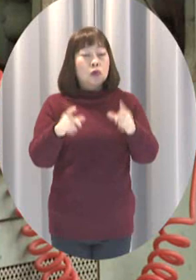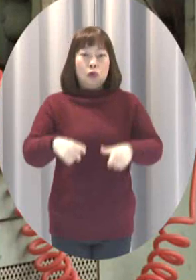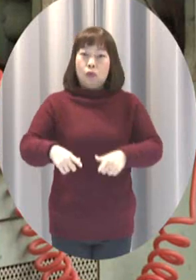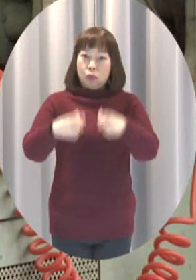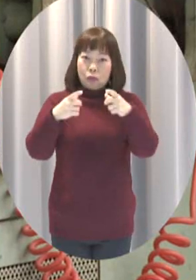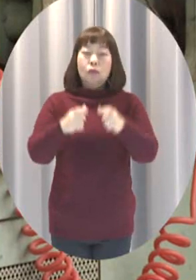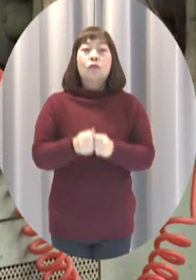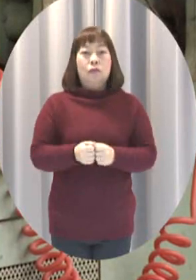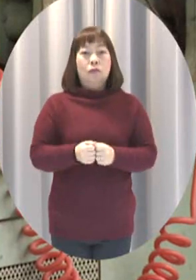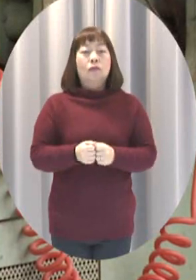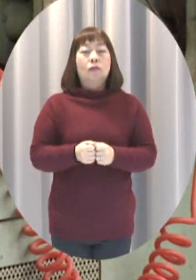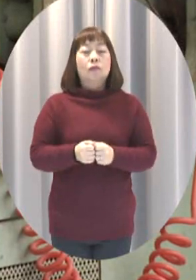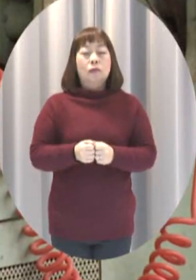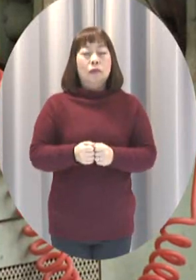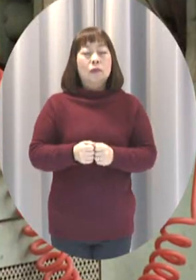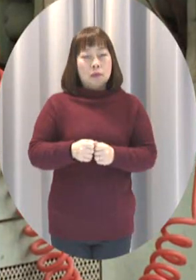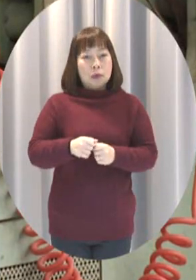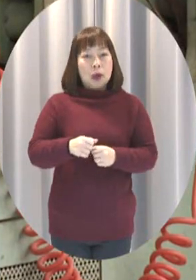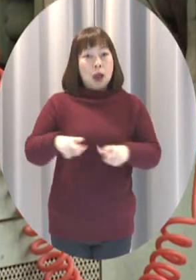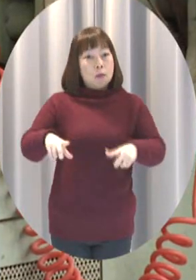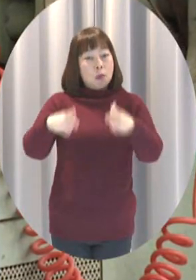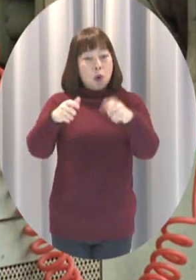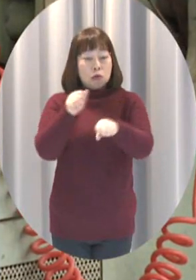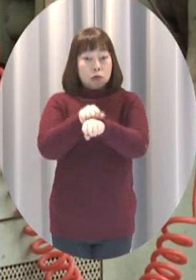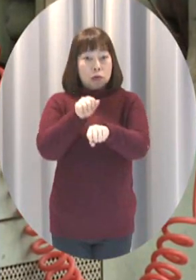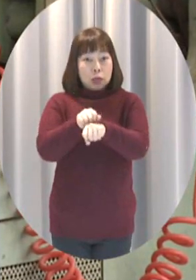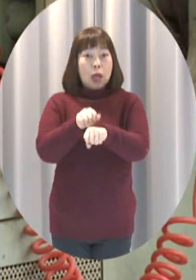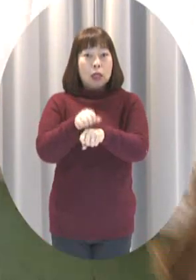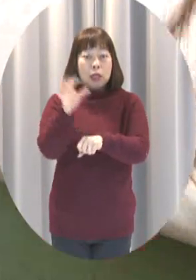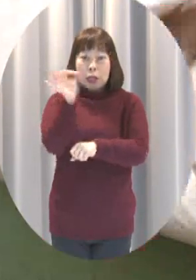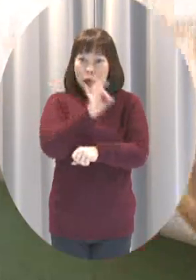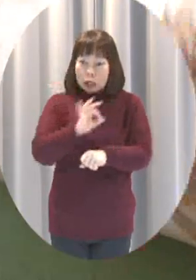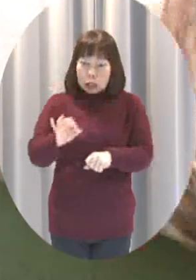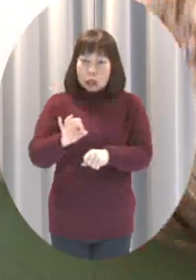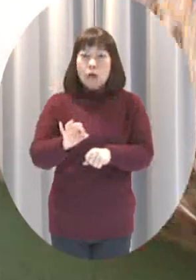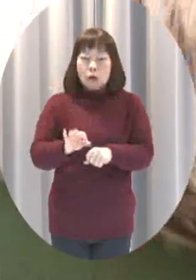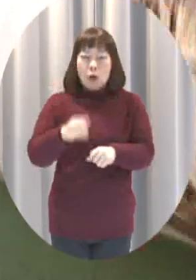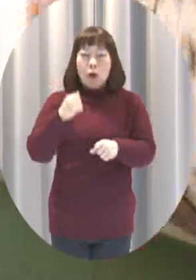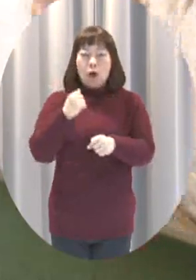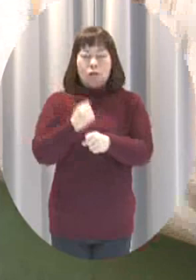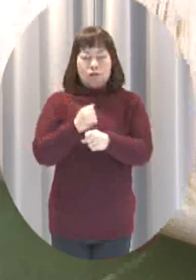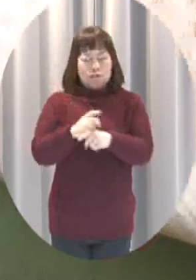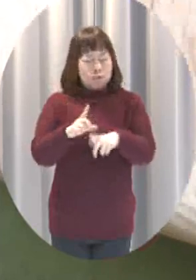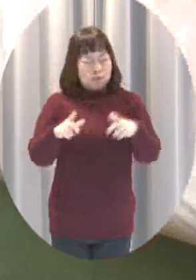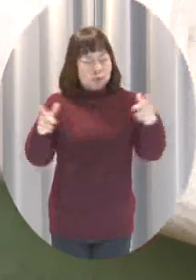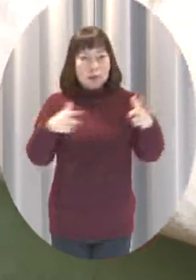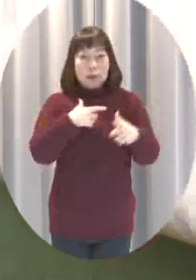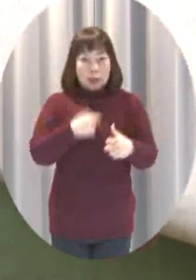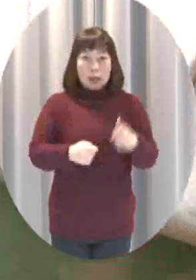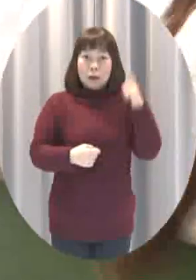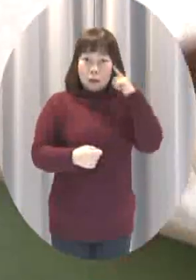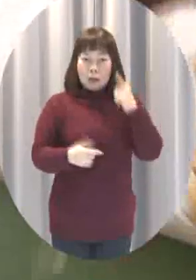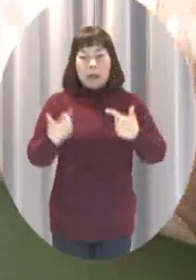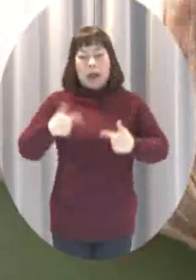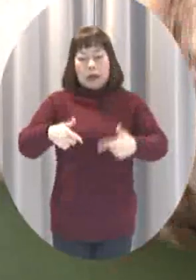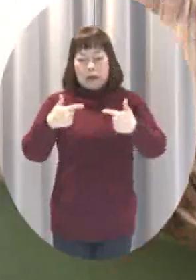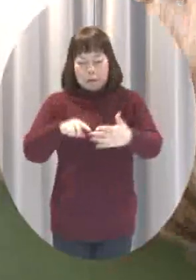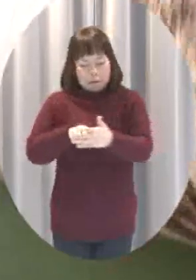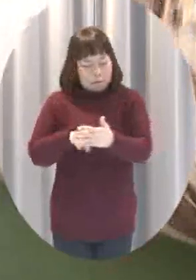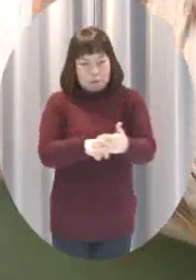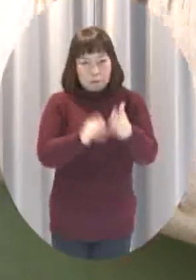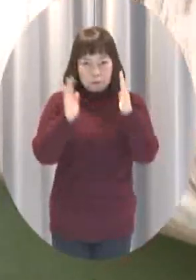付加価値の高い木材製品を一つでも多く作り上げたいと思って日々精進しております